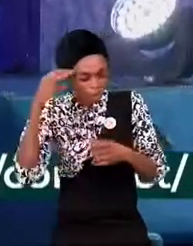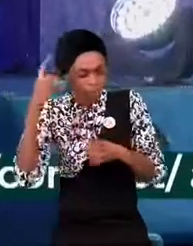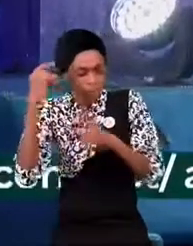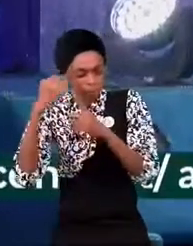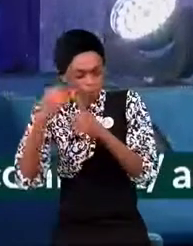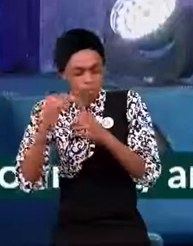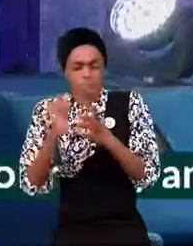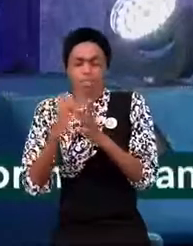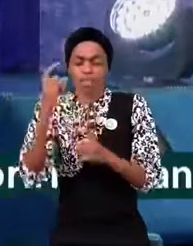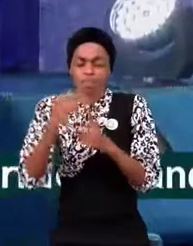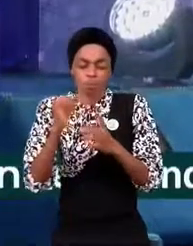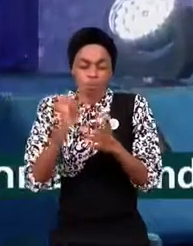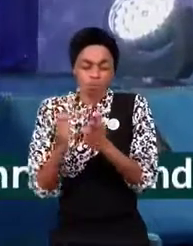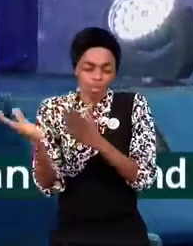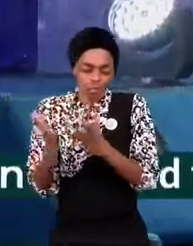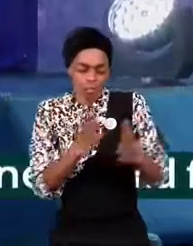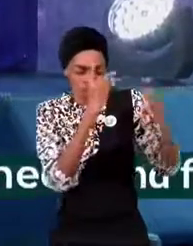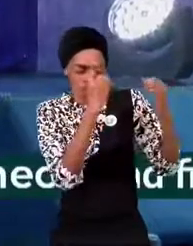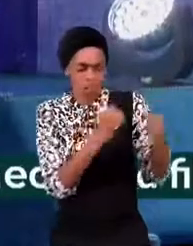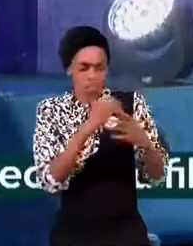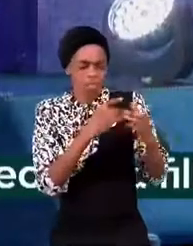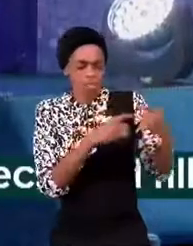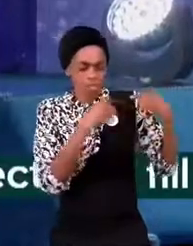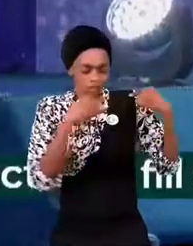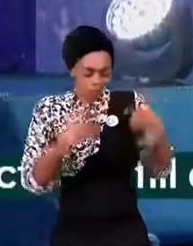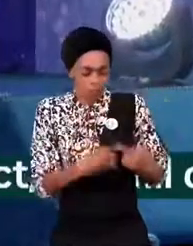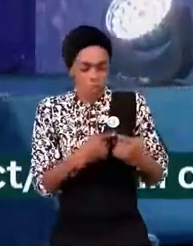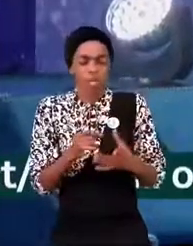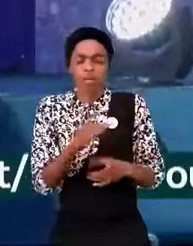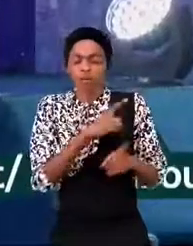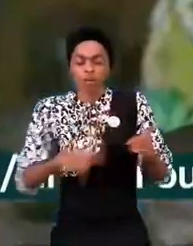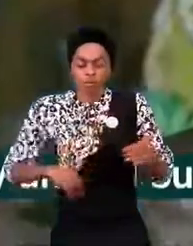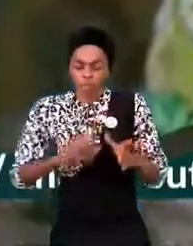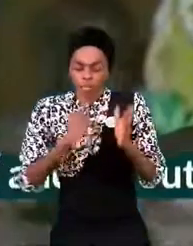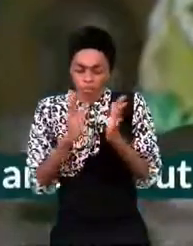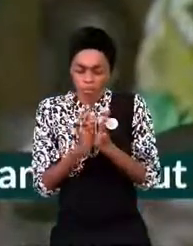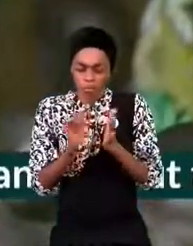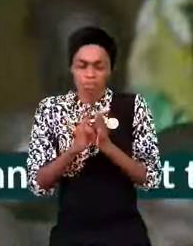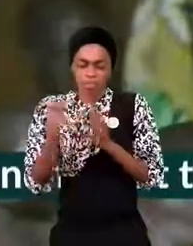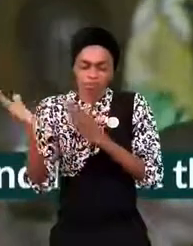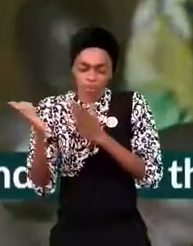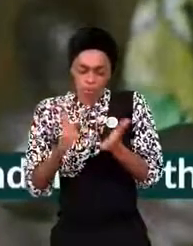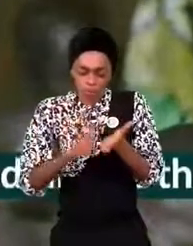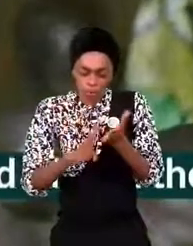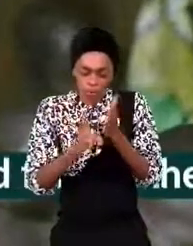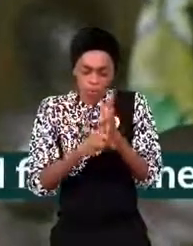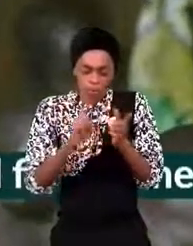cœur. Seigneur, je prie, apporte le pardon à chacun au nom de Jésus.